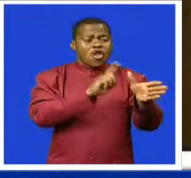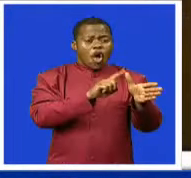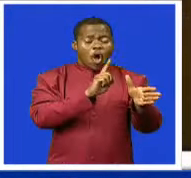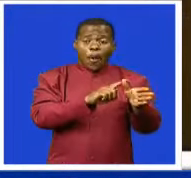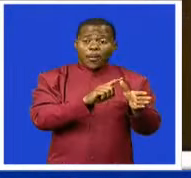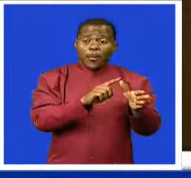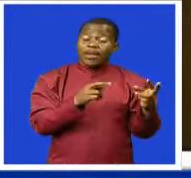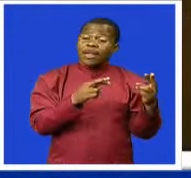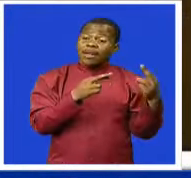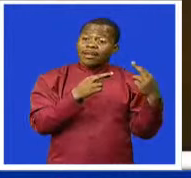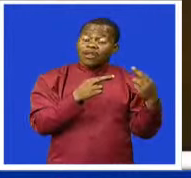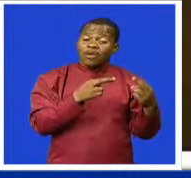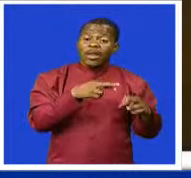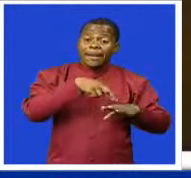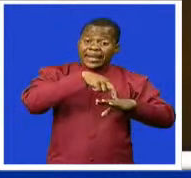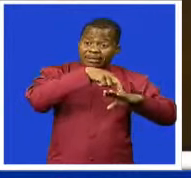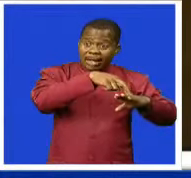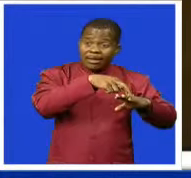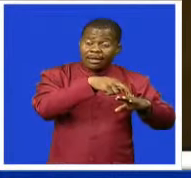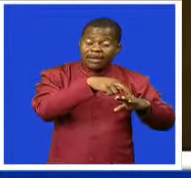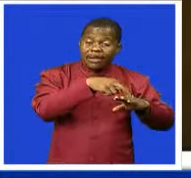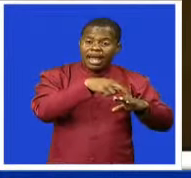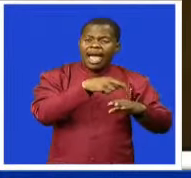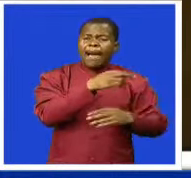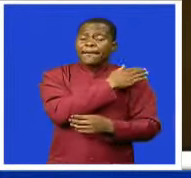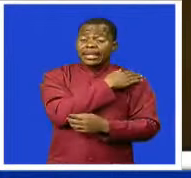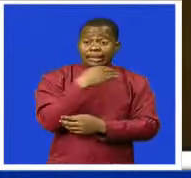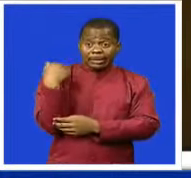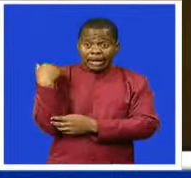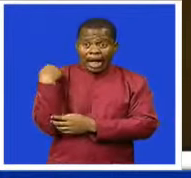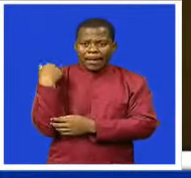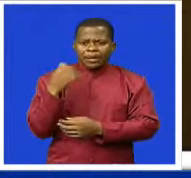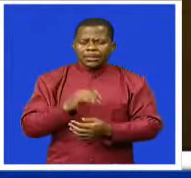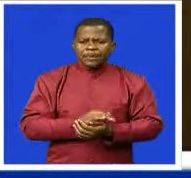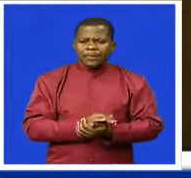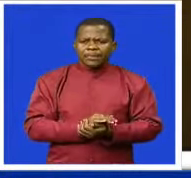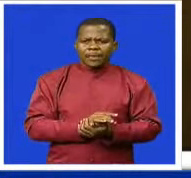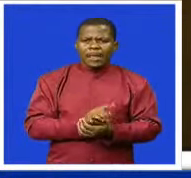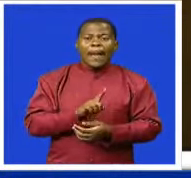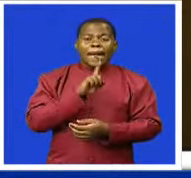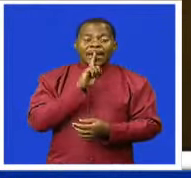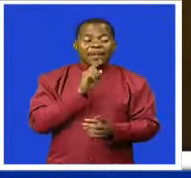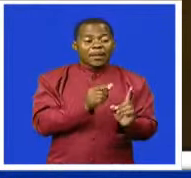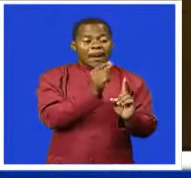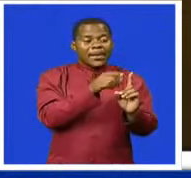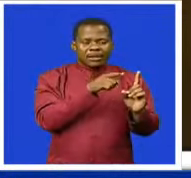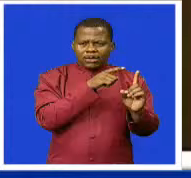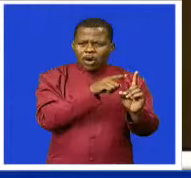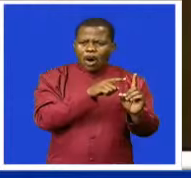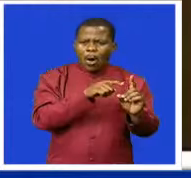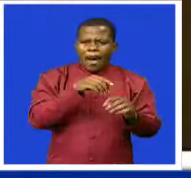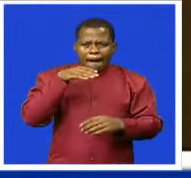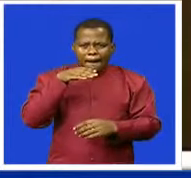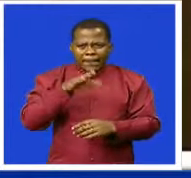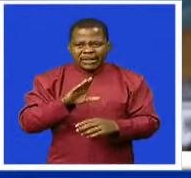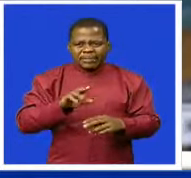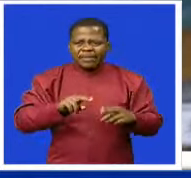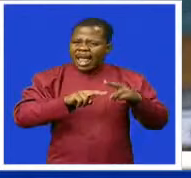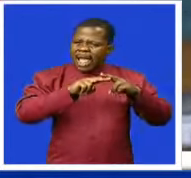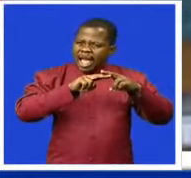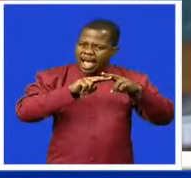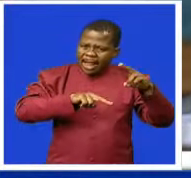angabi ngumuntu lotsinzekako kulesikhwama noma ke kube ngumuntu losathethe umhlalaphansi